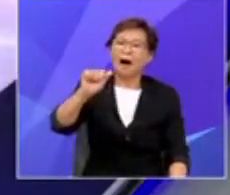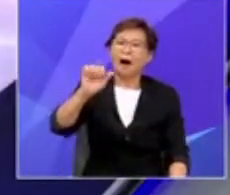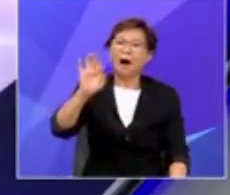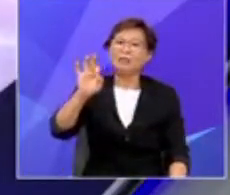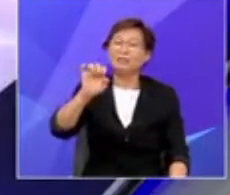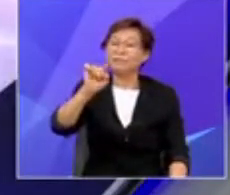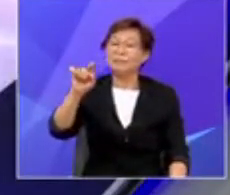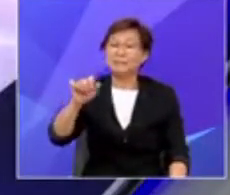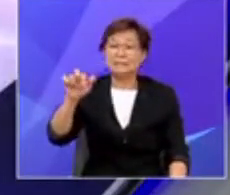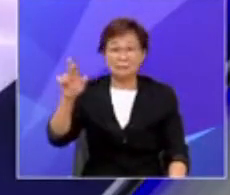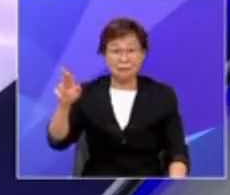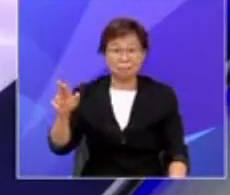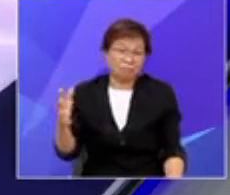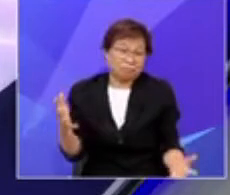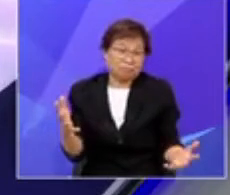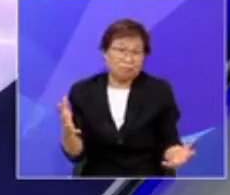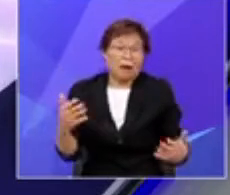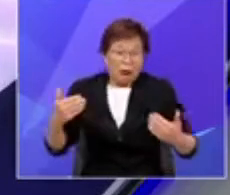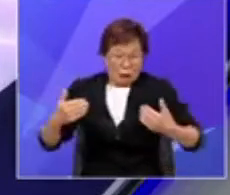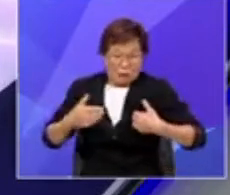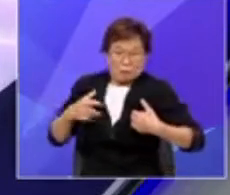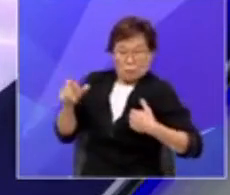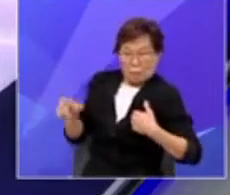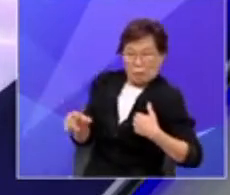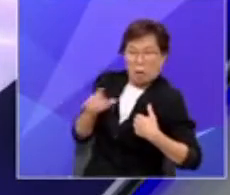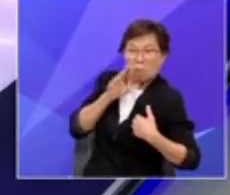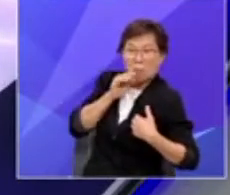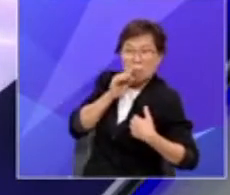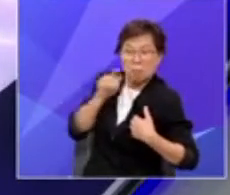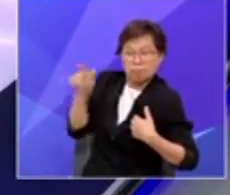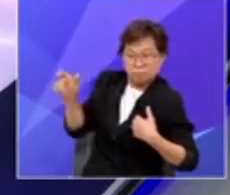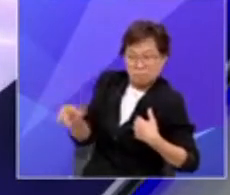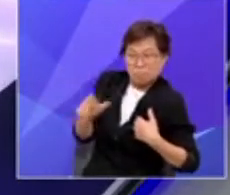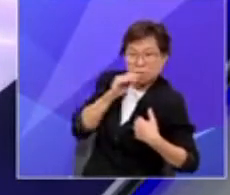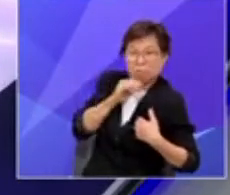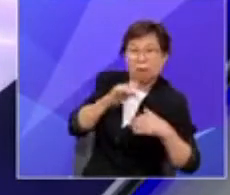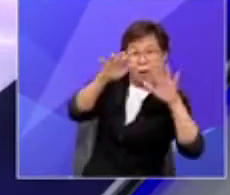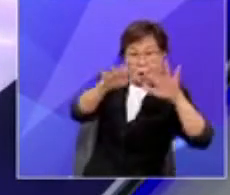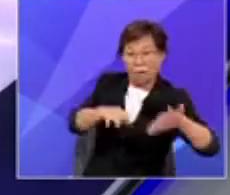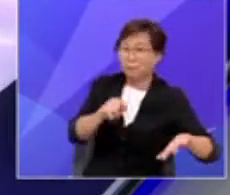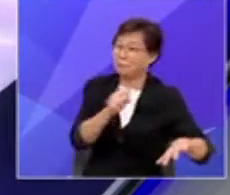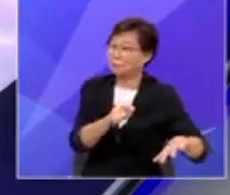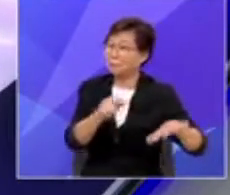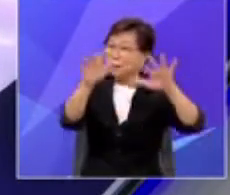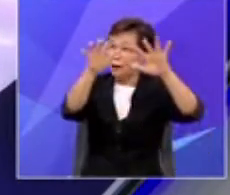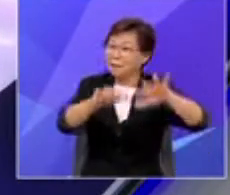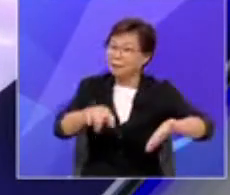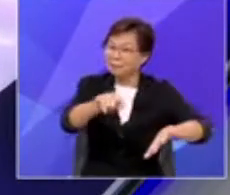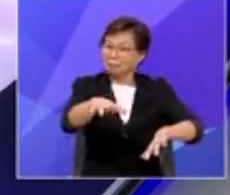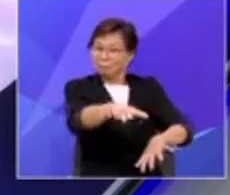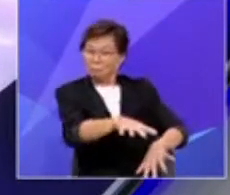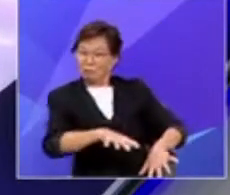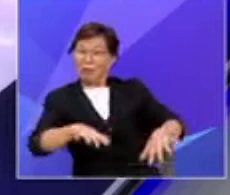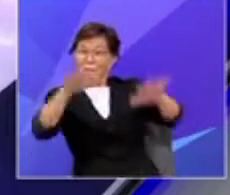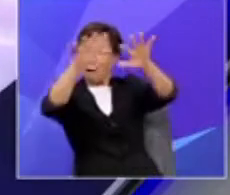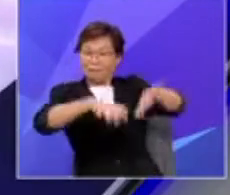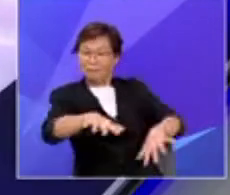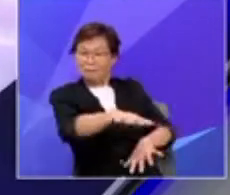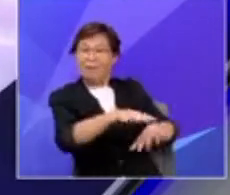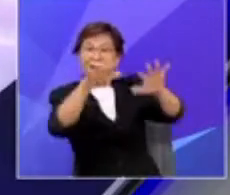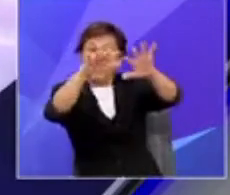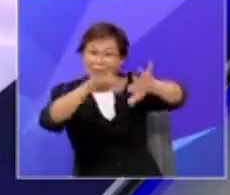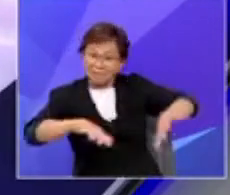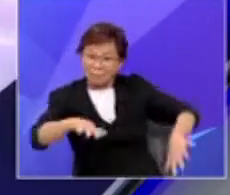ada orang yang mengatakan bahwa Asian ini sebuah Rantau yang nah